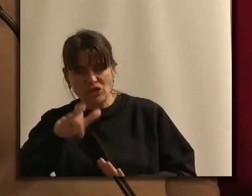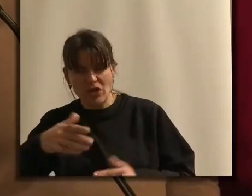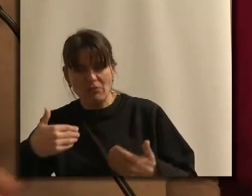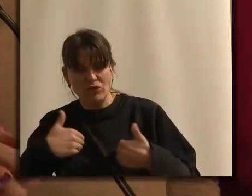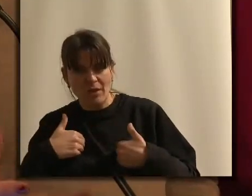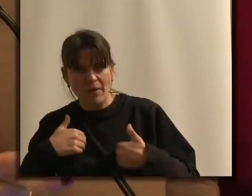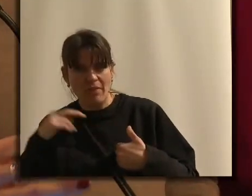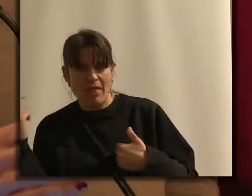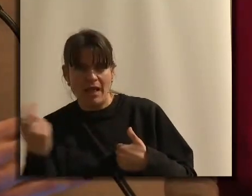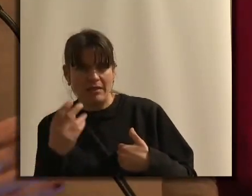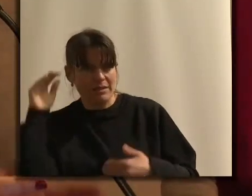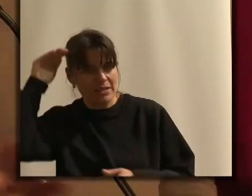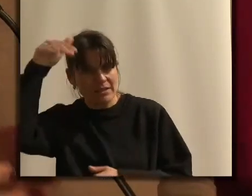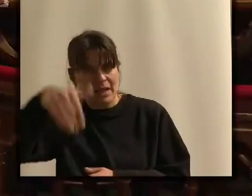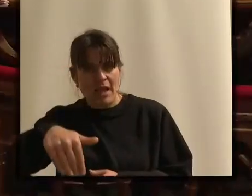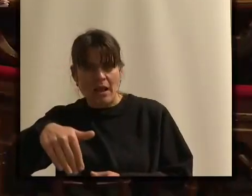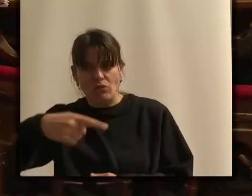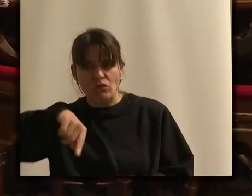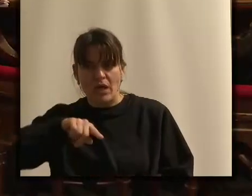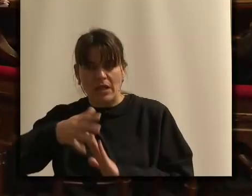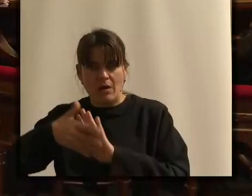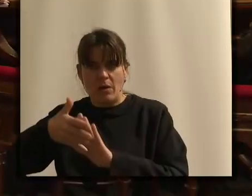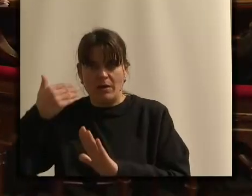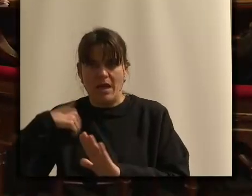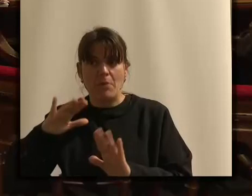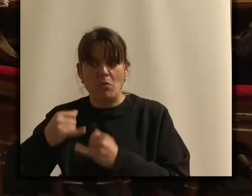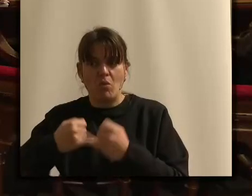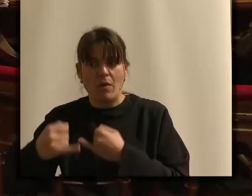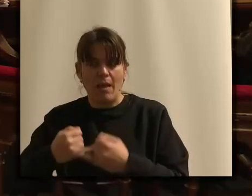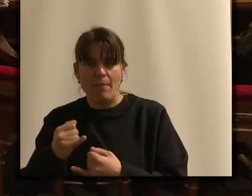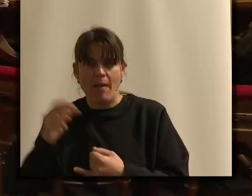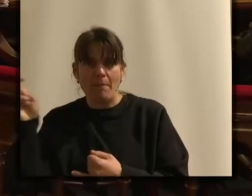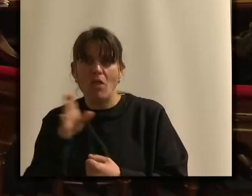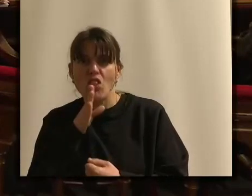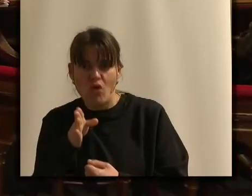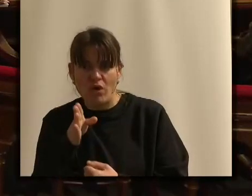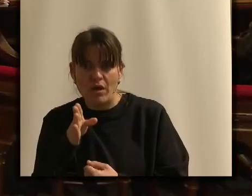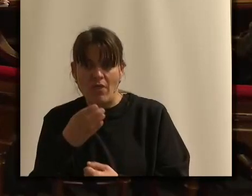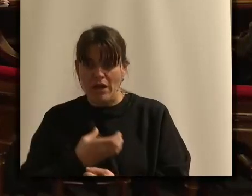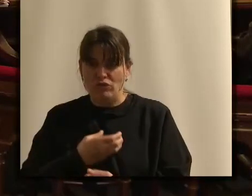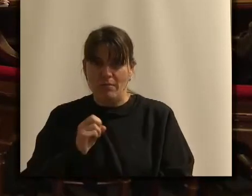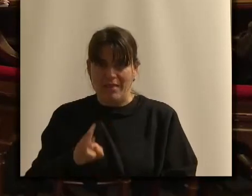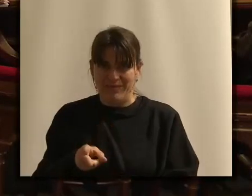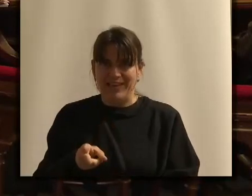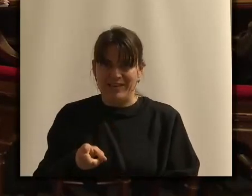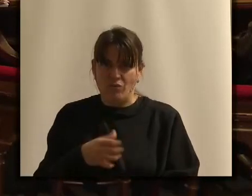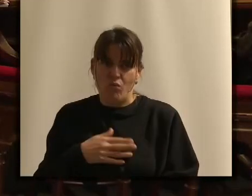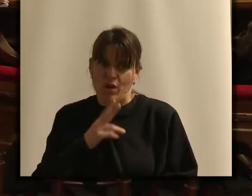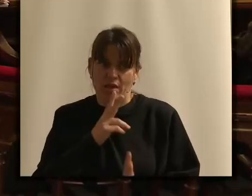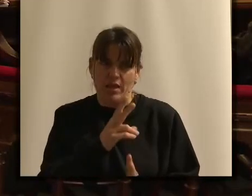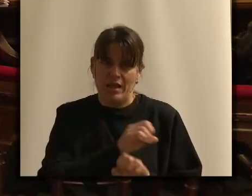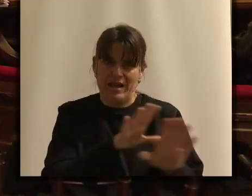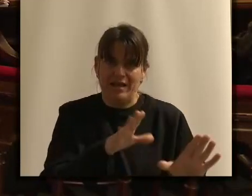ajuntaments que són d'Esquerra, evidentment ja s'ha fet, però que el problema no ve d'aquests ajuntaments, sinó que el problema vindria a l'Ajuntament de Vic. Simplement matitzar aquesta